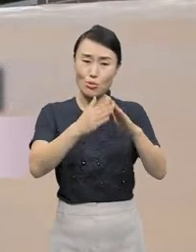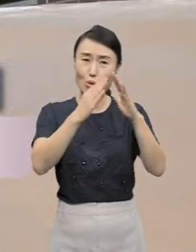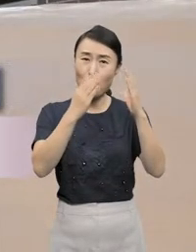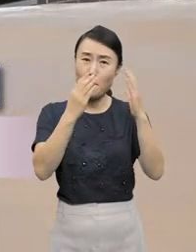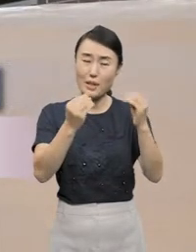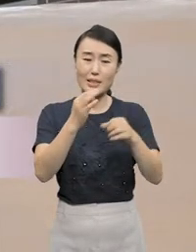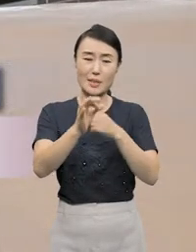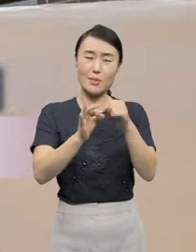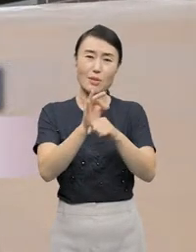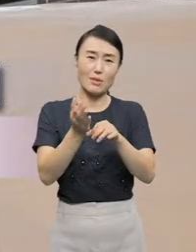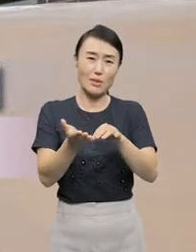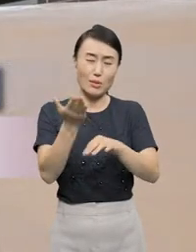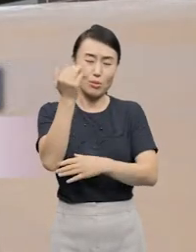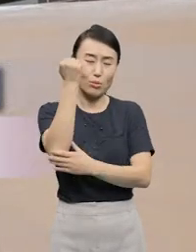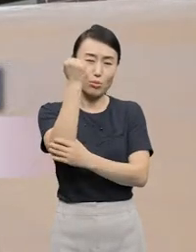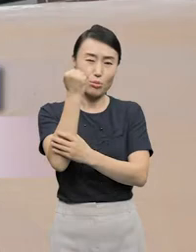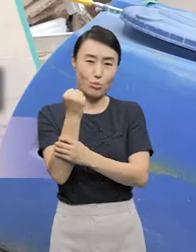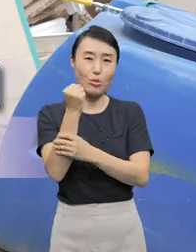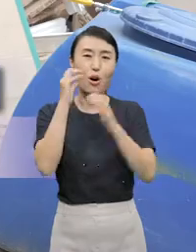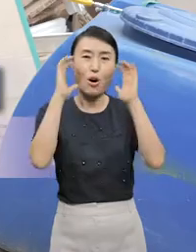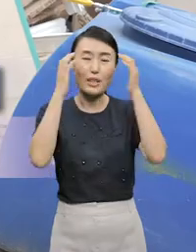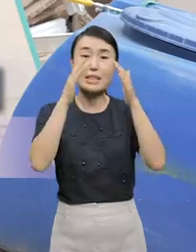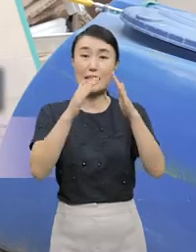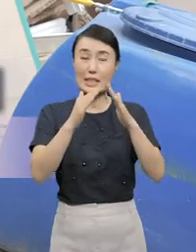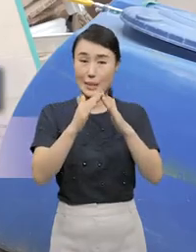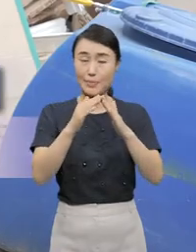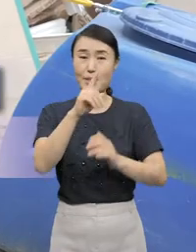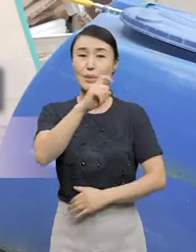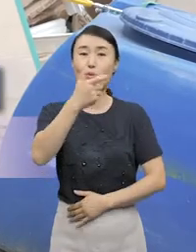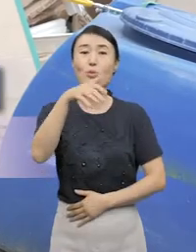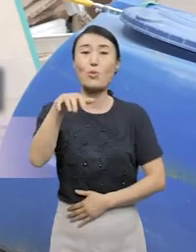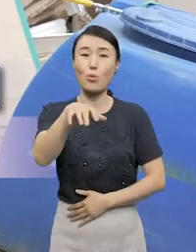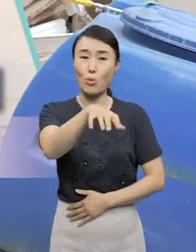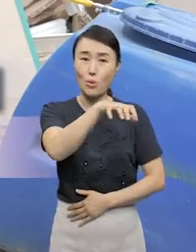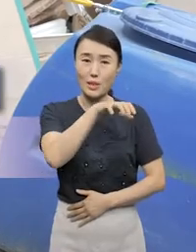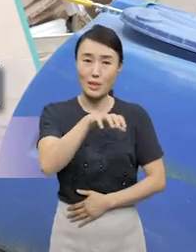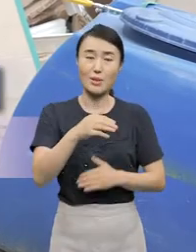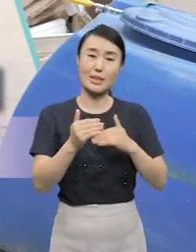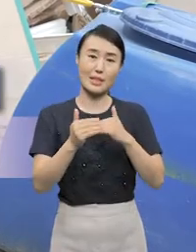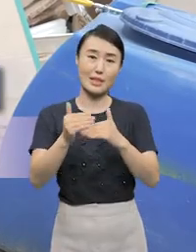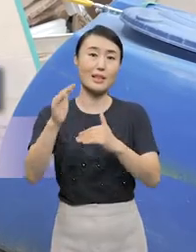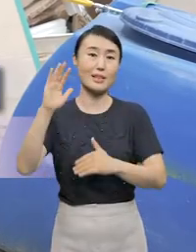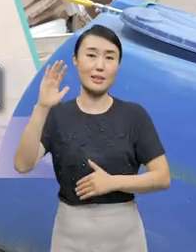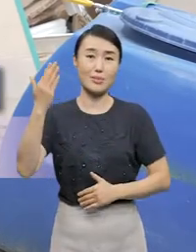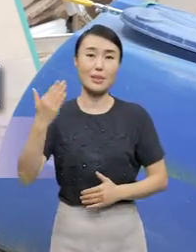지 10년 이상 된 노후 국공립 어린이집 16곳을 대상으로 진행합니다.